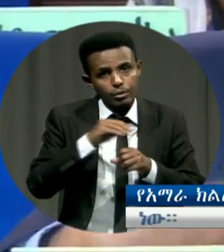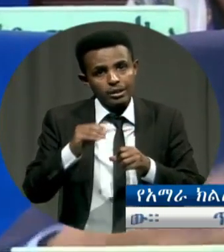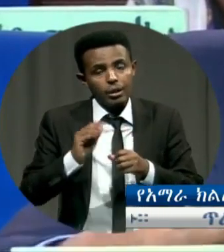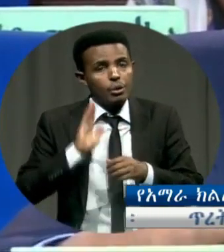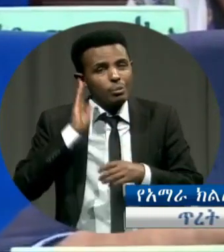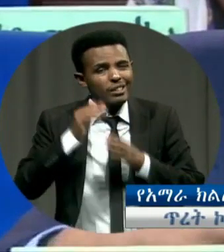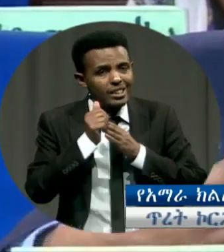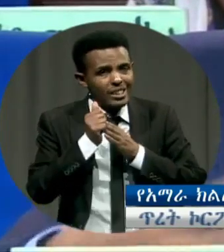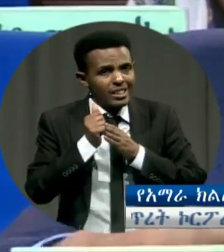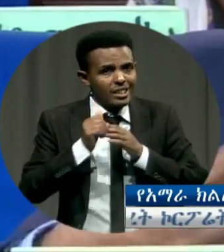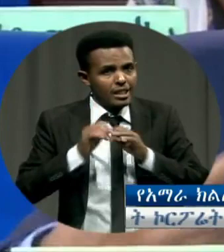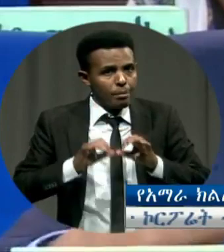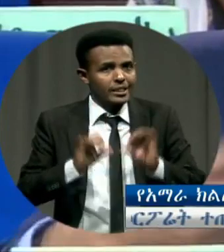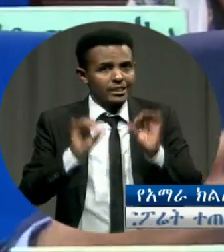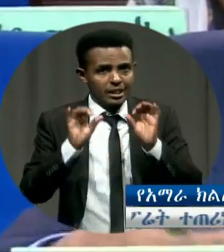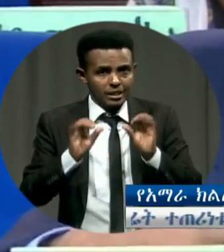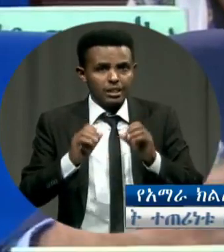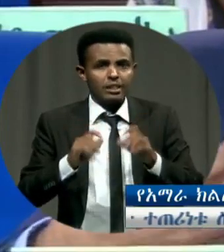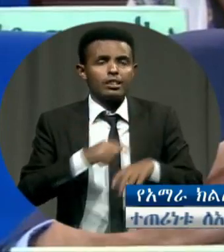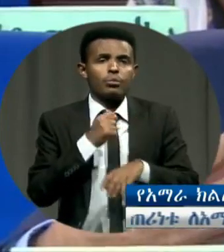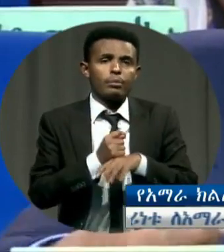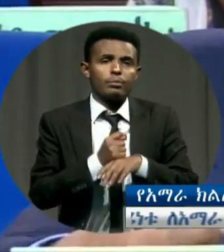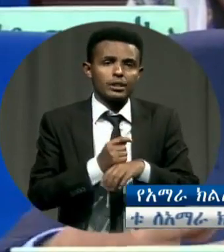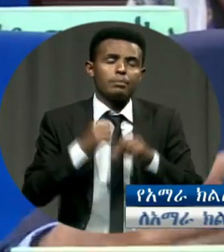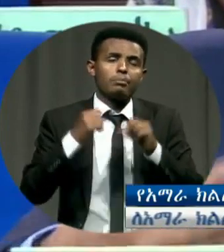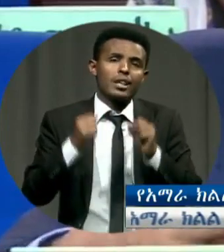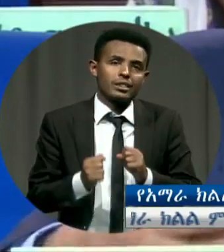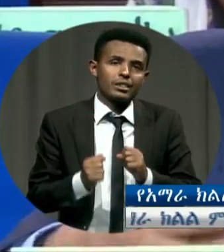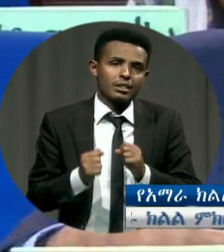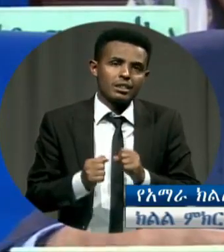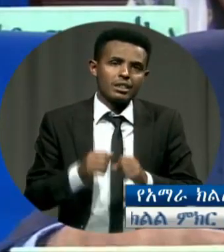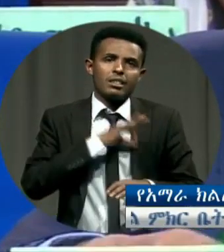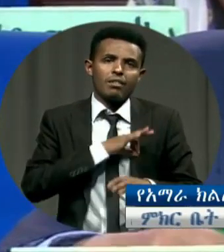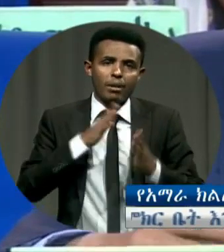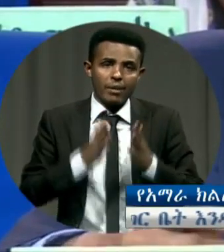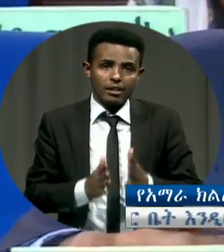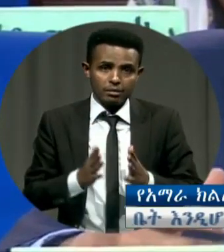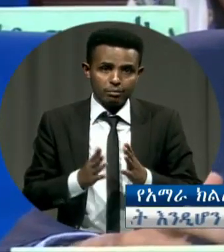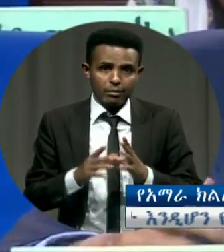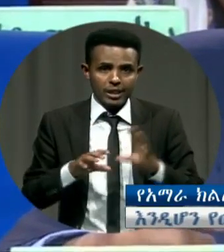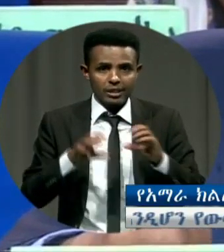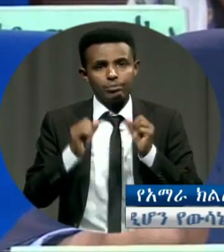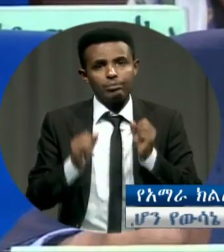ወደፊት ለማስቀጠል የሚያስችል ተቋሙን ለማስቀጠል የሚያስችልና ትርፋማ ሊያደርግ የሚያስችል